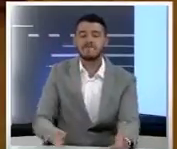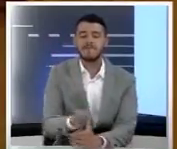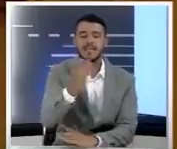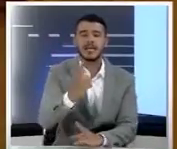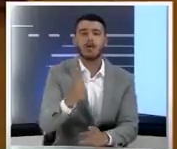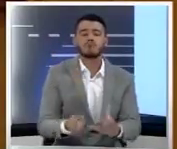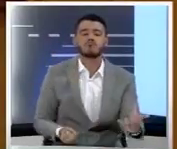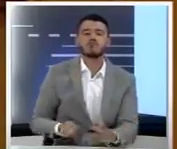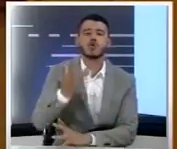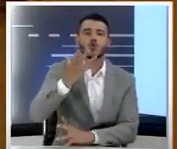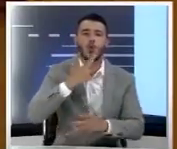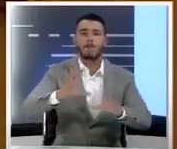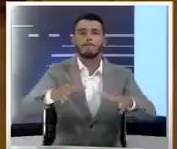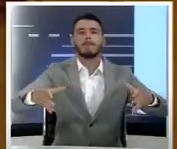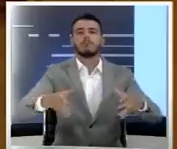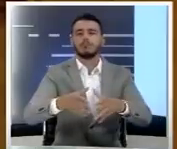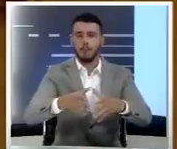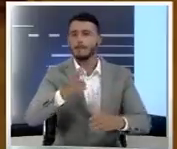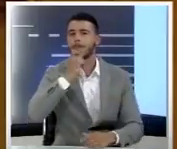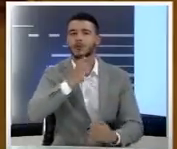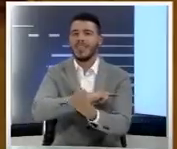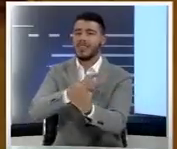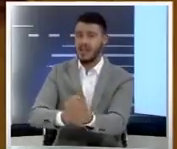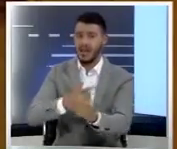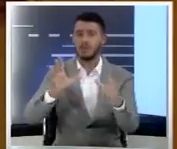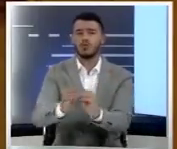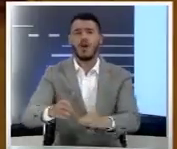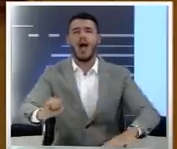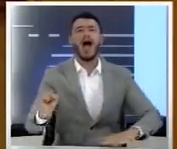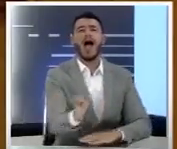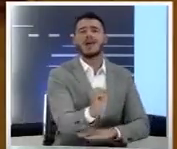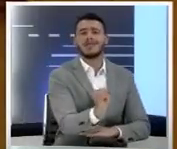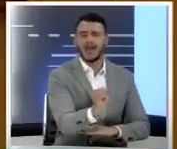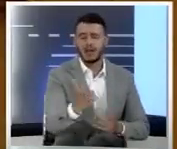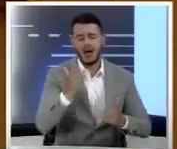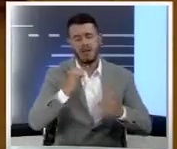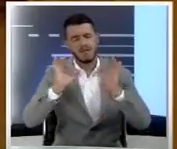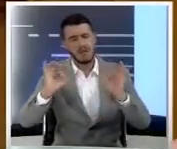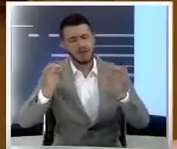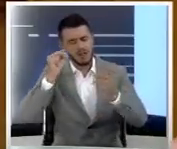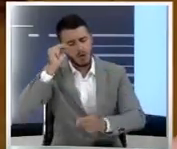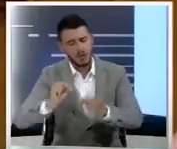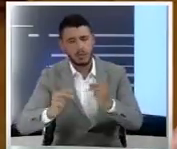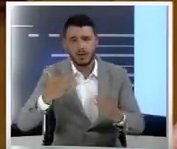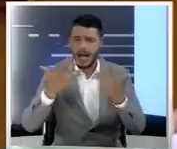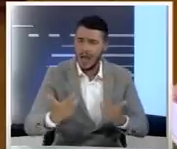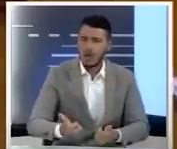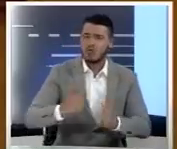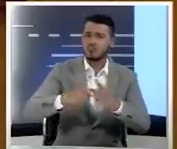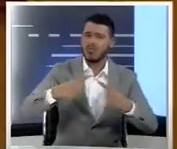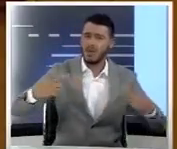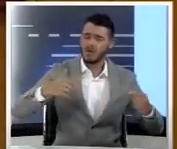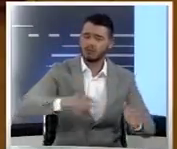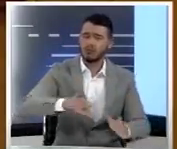δύναμη της αριστεράς που αναδείχθηκε και ακριβώς γι' αυτό βλέπουμε, παρά τα προβλήματα, παρά τις πρωτοφανείς δυσκολίες, ο ΣΥΡΙΖΑ